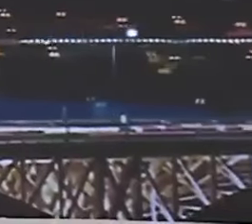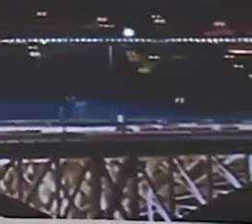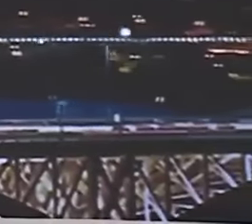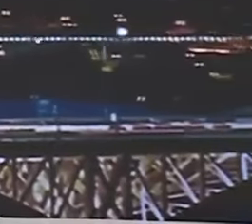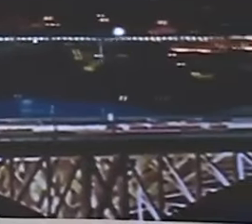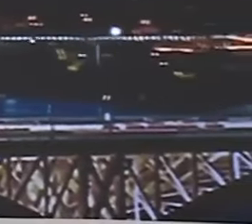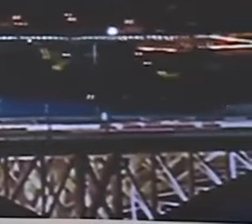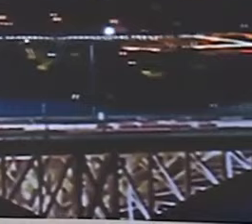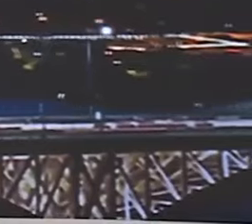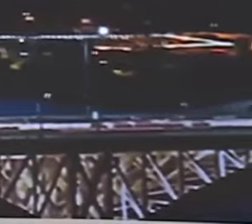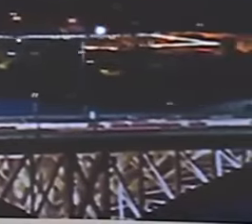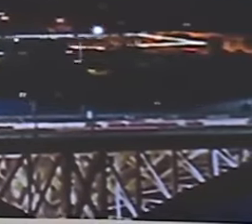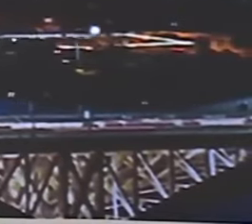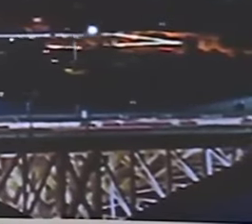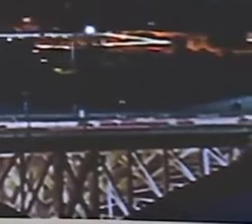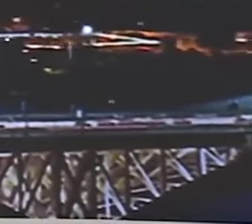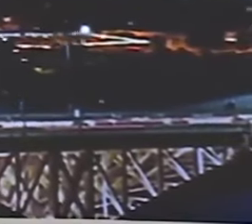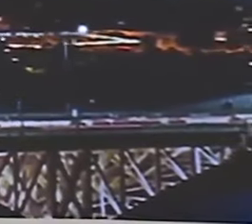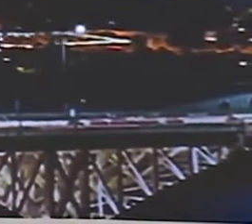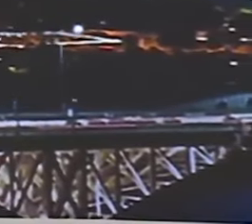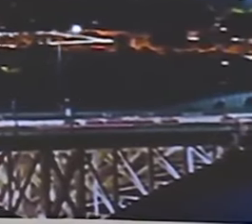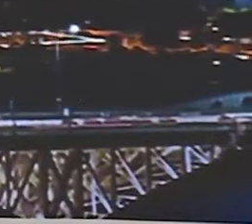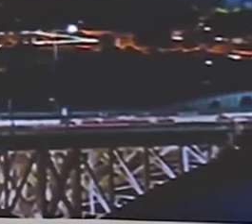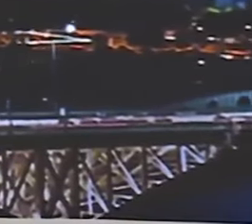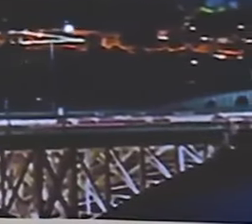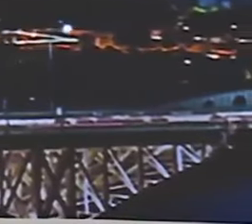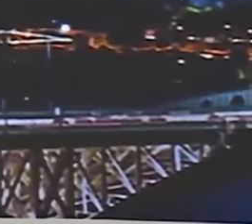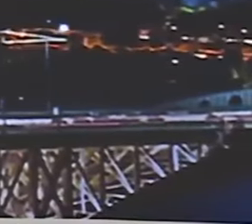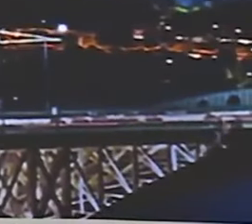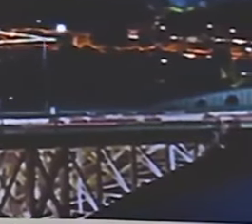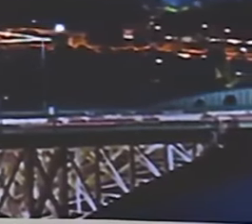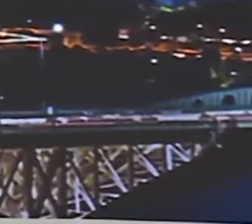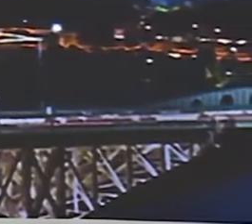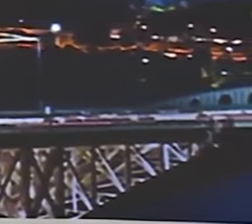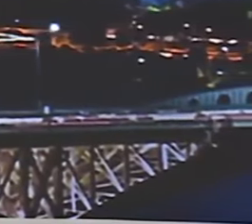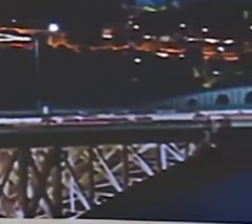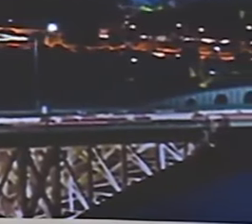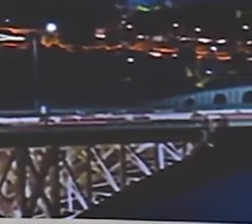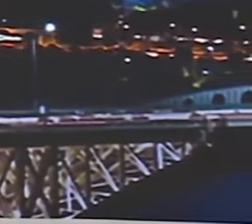안녕하세요. 뉴스룸 앵커 한민용입니다. 오늘도 JTBC 뉴스룸을